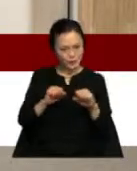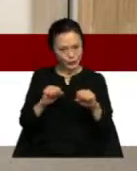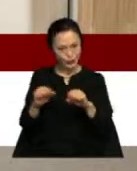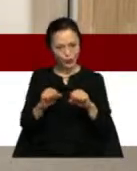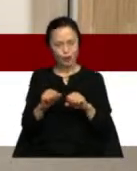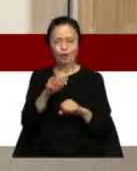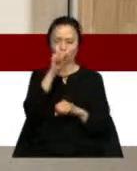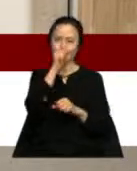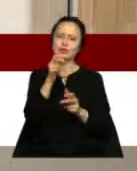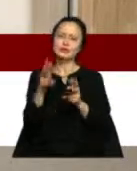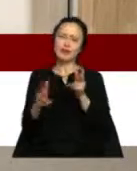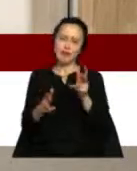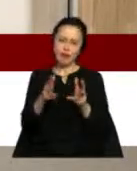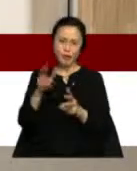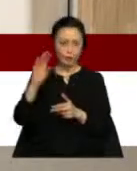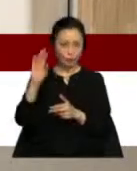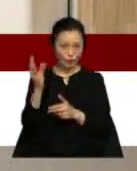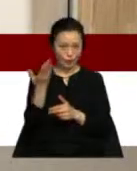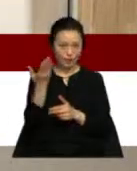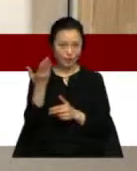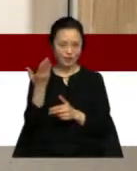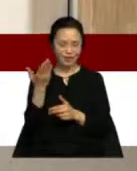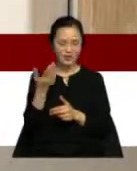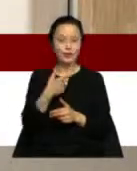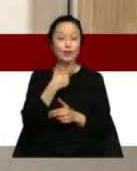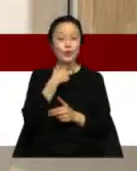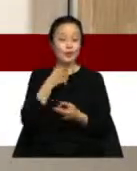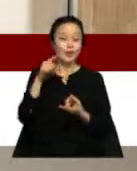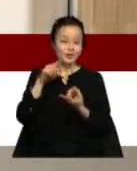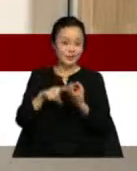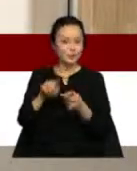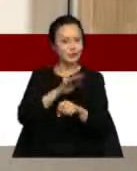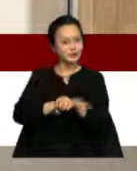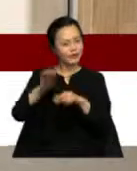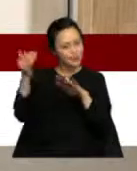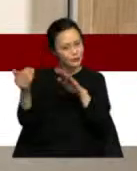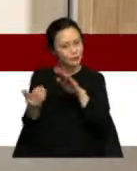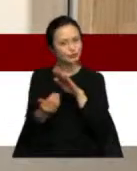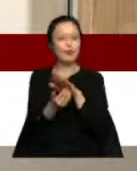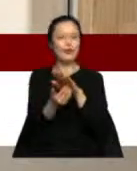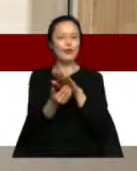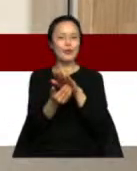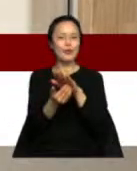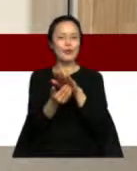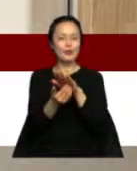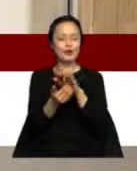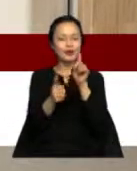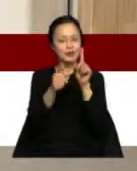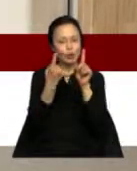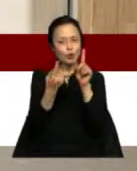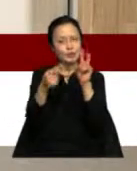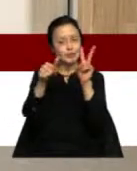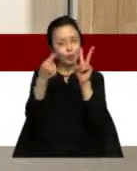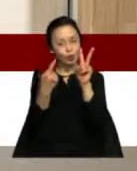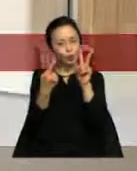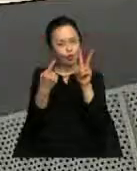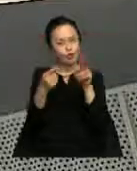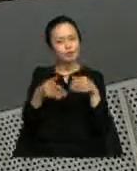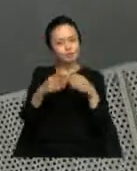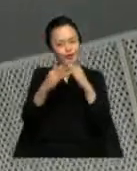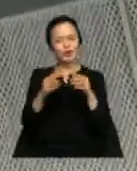정말 좋겠다라는 바람이 있고 그렇게 바라는 대로 된다면 1호점, 2호점으로 이렇게 운영되지